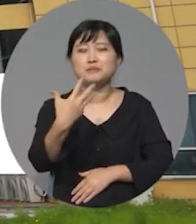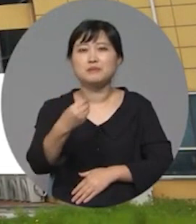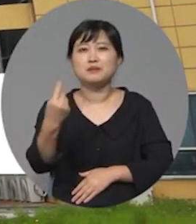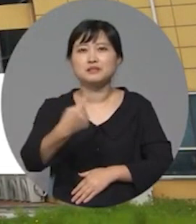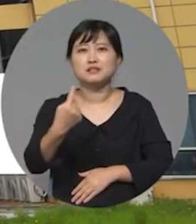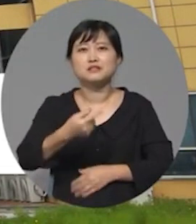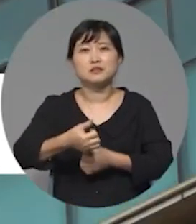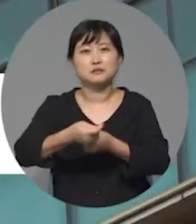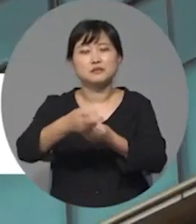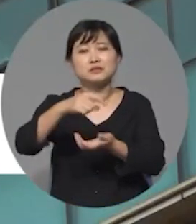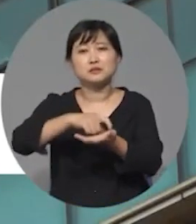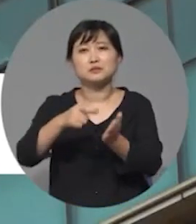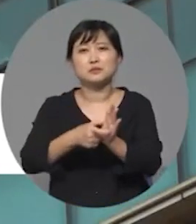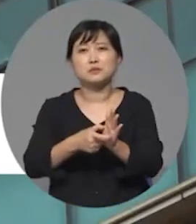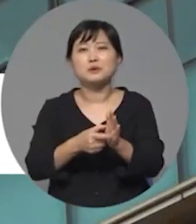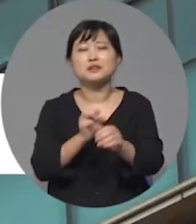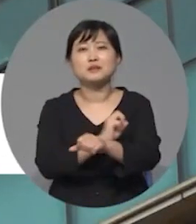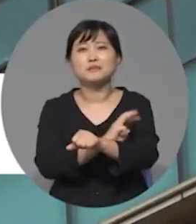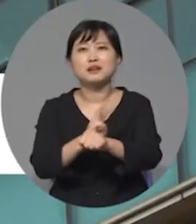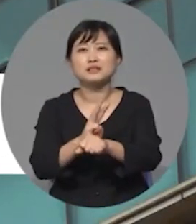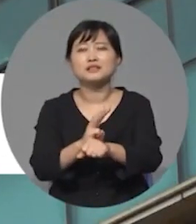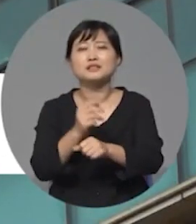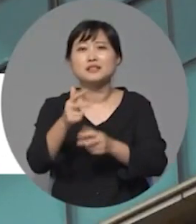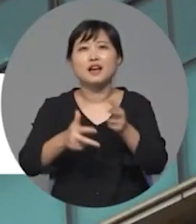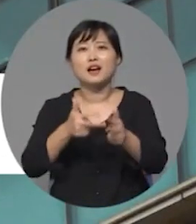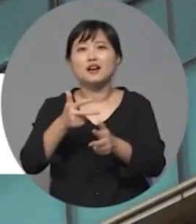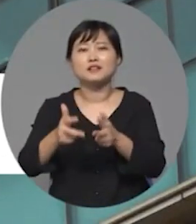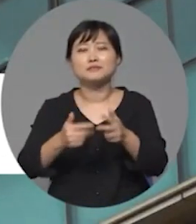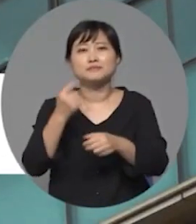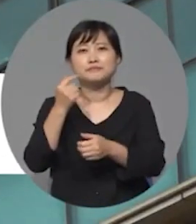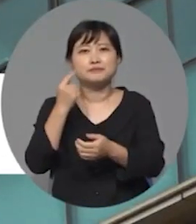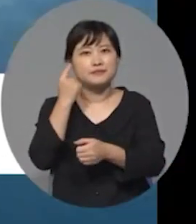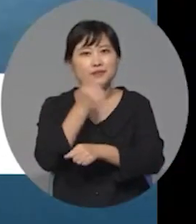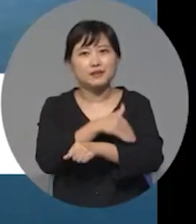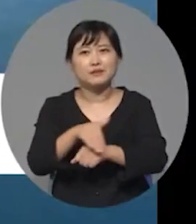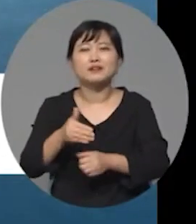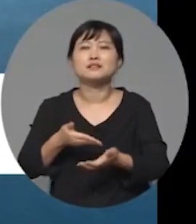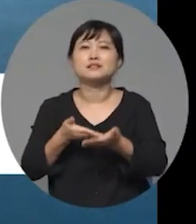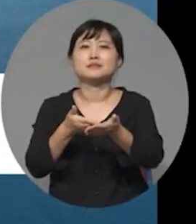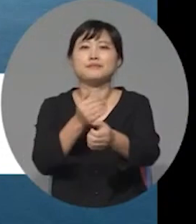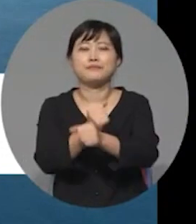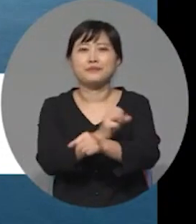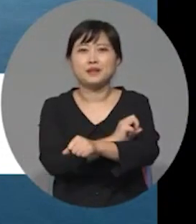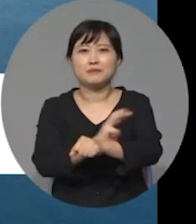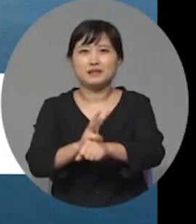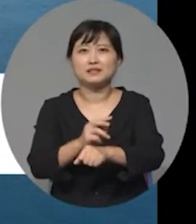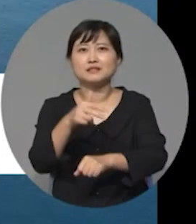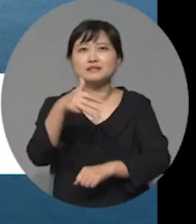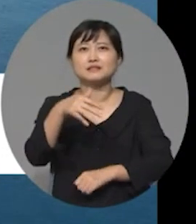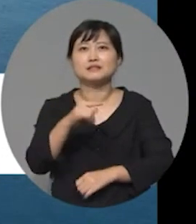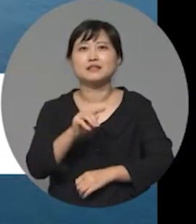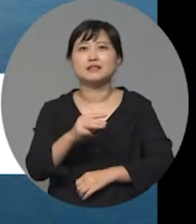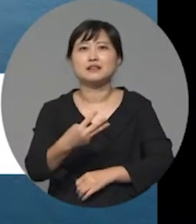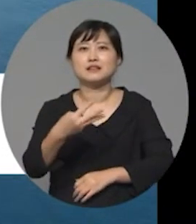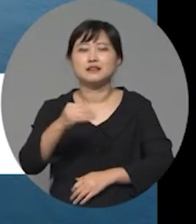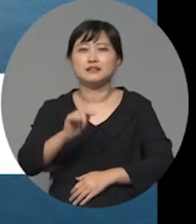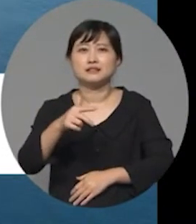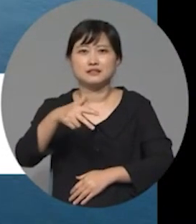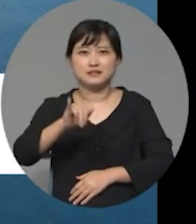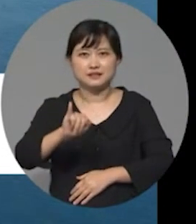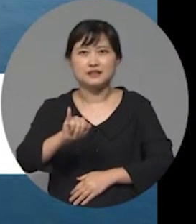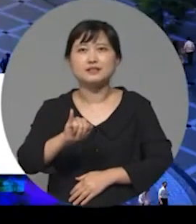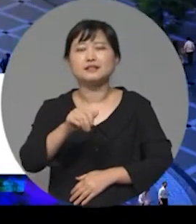제곱미터에 새만금 챌린지 테마파크 사업 제안서를 제출했다고 밝혔습니다. 새만금 챌린지 테마파크는 리조트